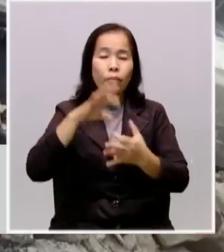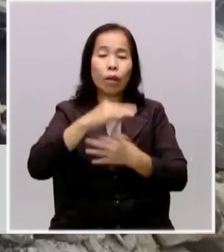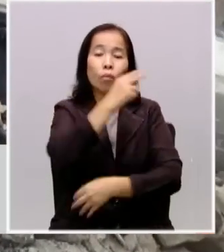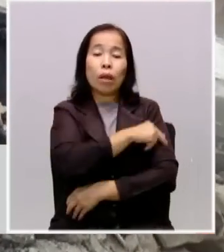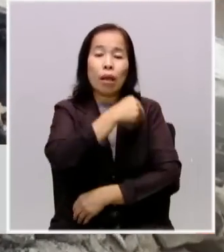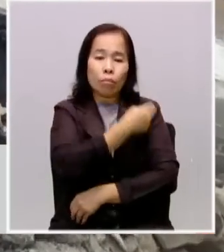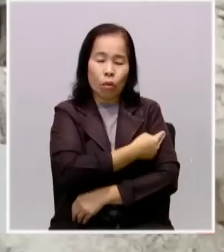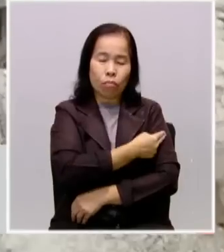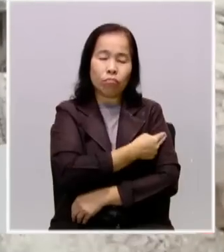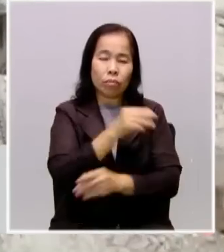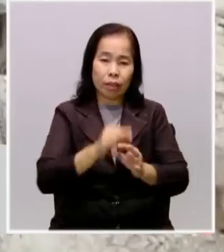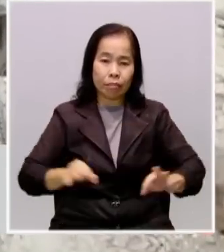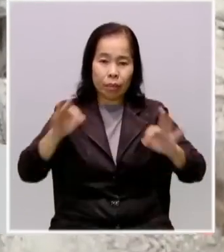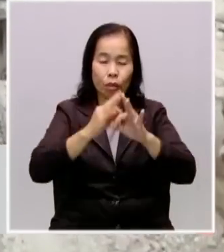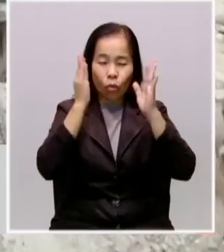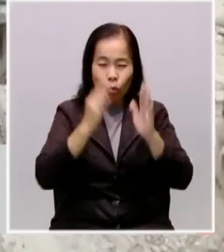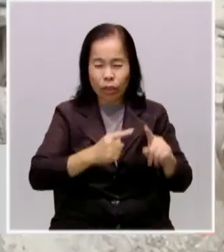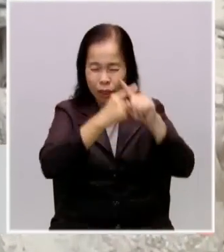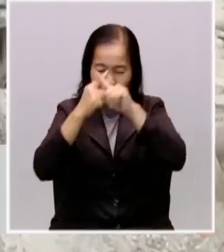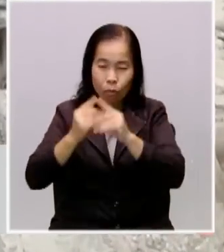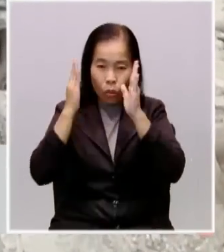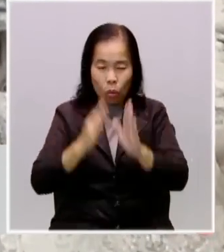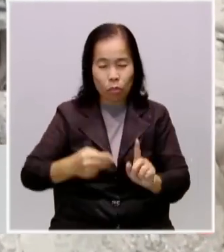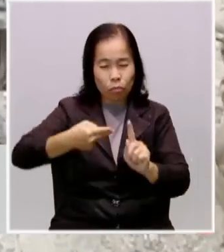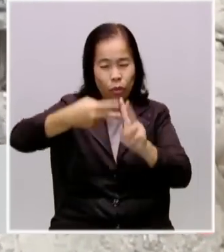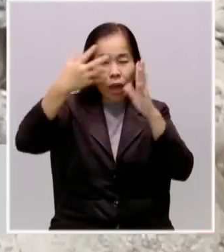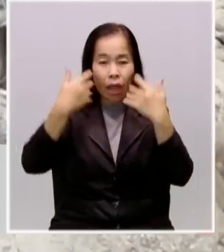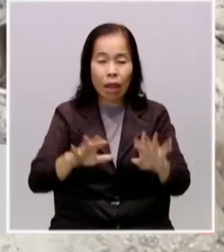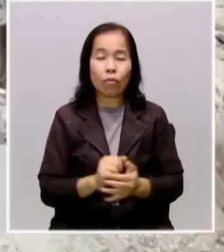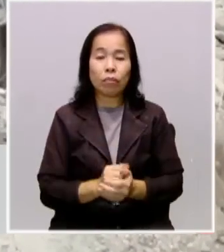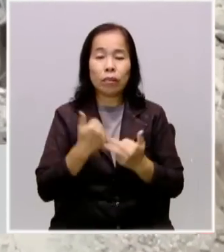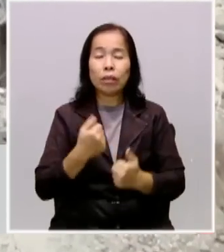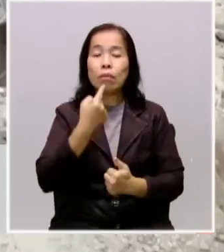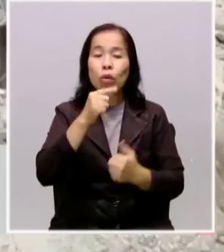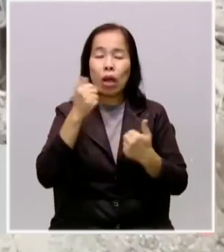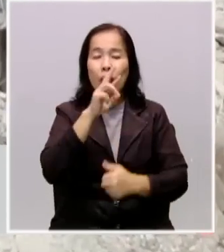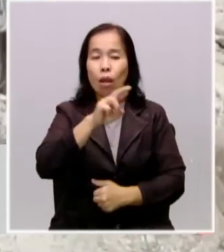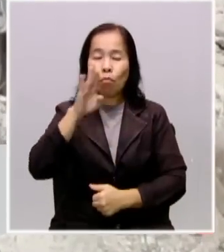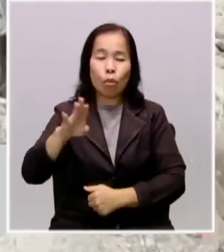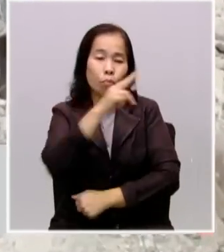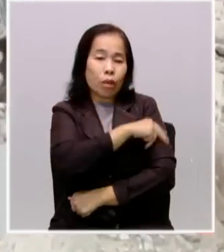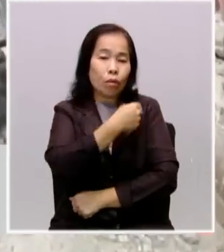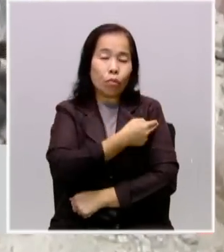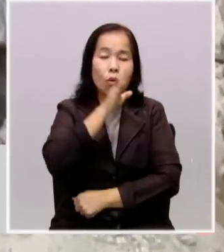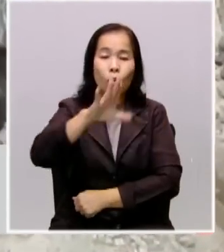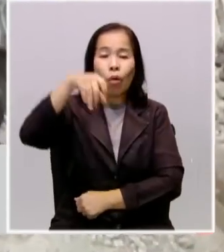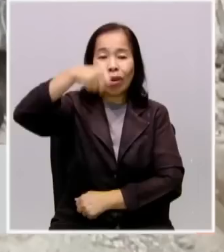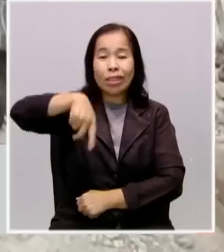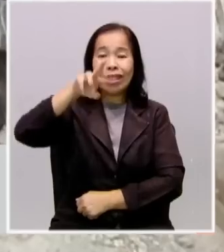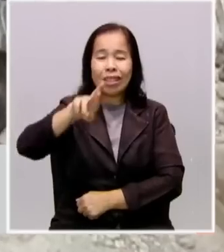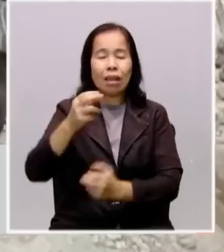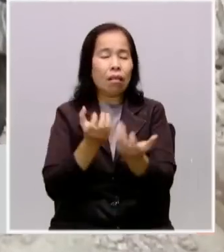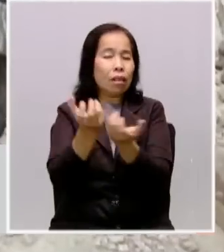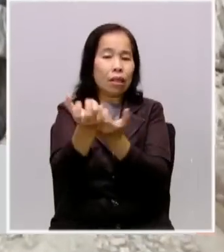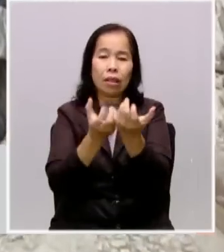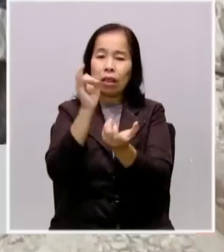สูงมากมีผู้บาดเจ็บอีกหลายหมื่นคนด้วยนะคะพร้อมทั้งระบุว่าระบบสาธารณสุขในซีเรียนั้นอยู่ในสภาพทรุดโทร